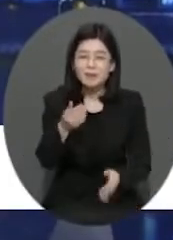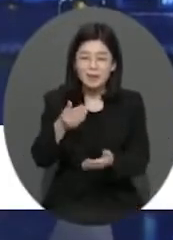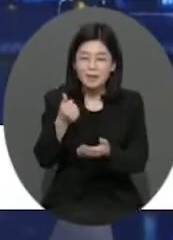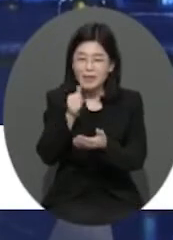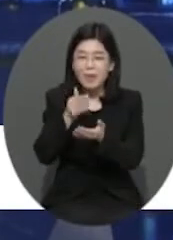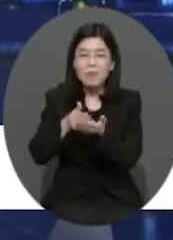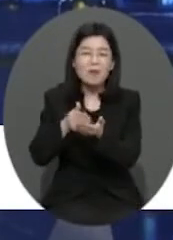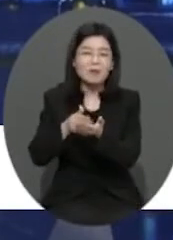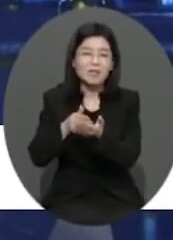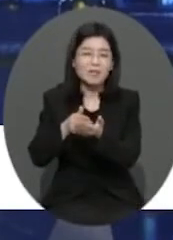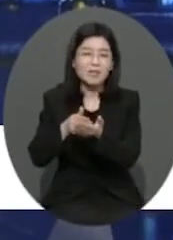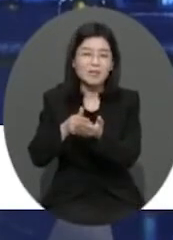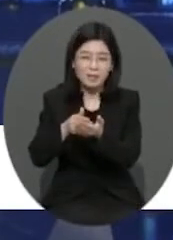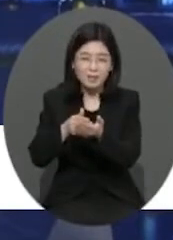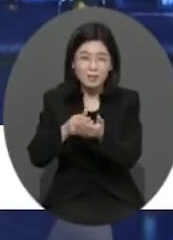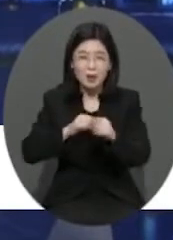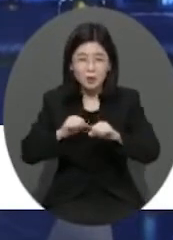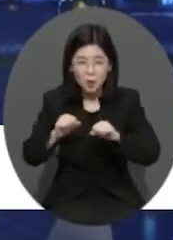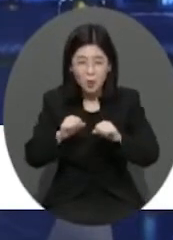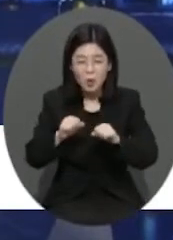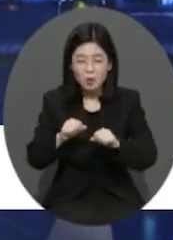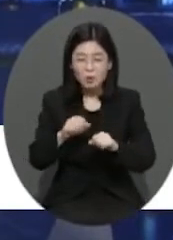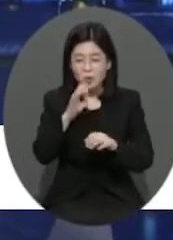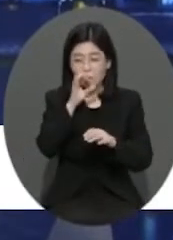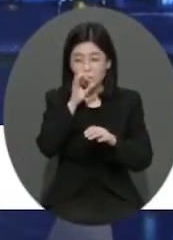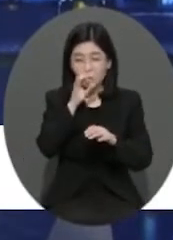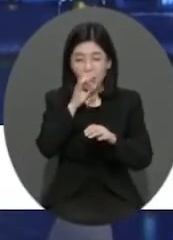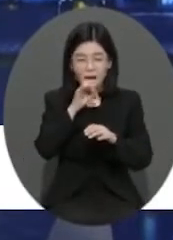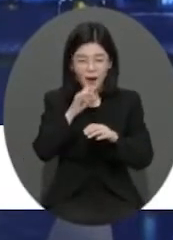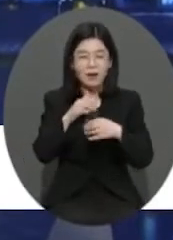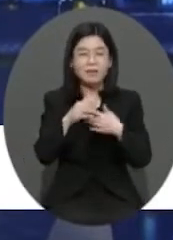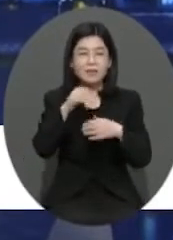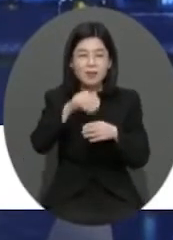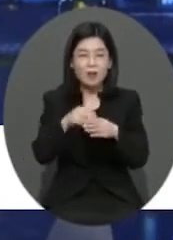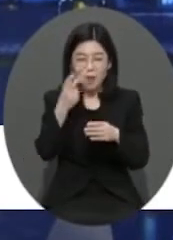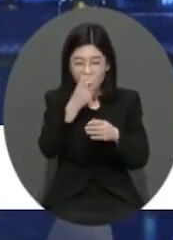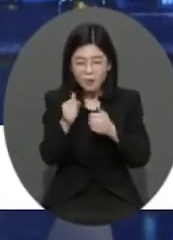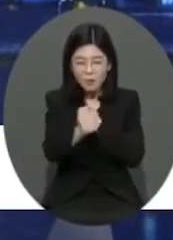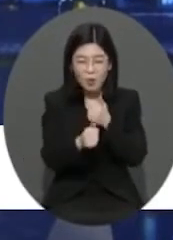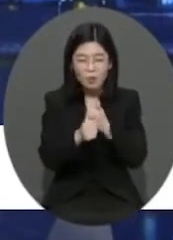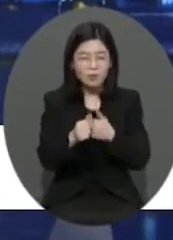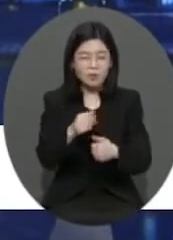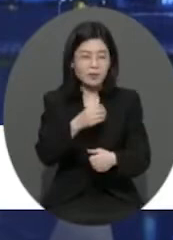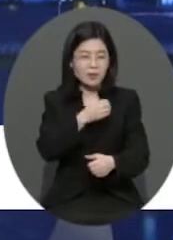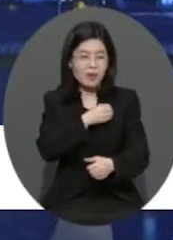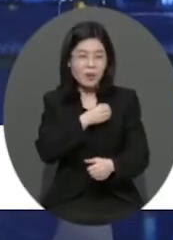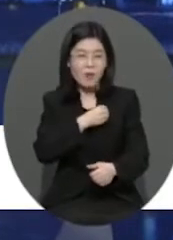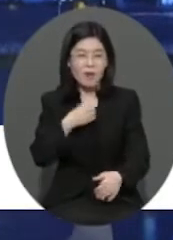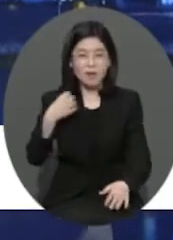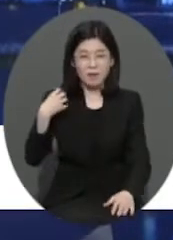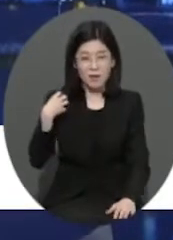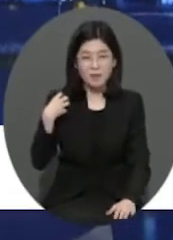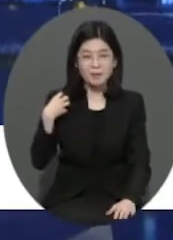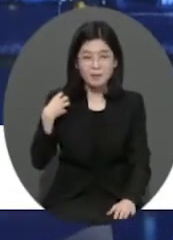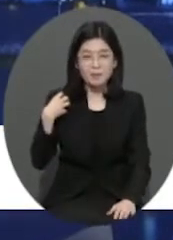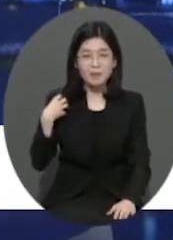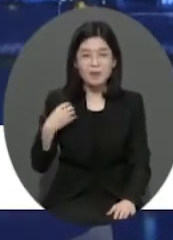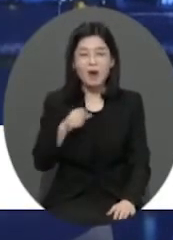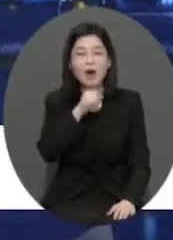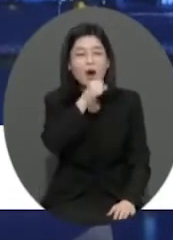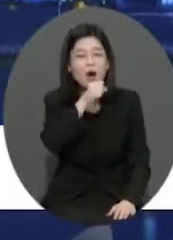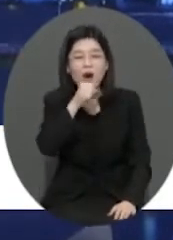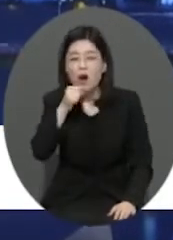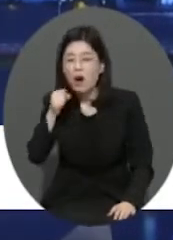중앙당 선거관리위원회 에서 또 이제 간사 겸 대변인을 또 겸임 을 하다 보니까 여러 언론 대응 들이 제